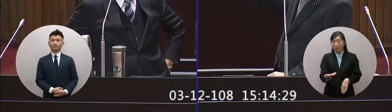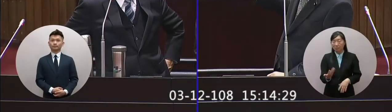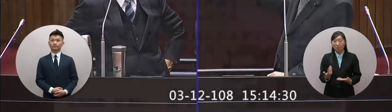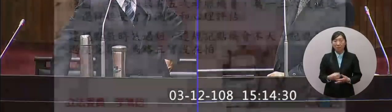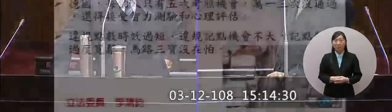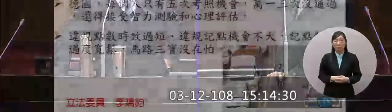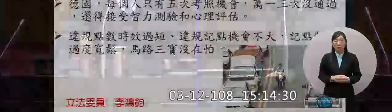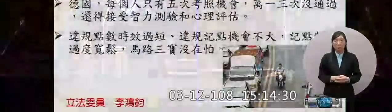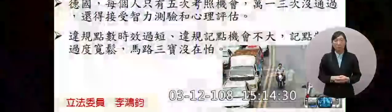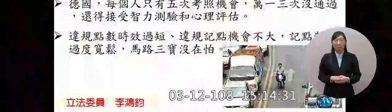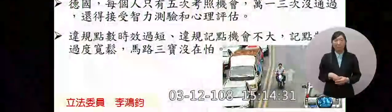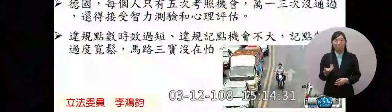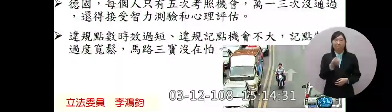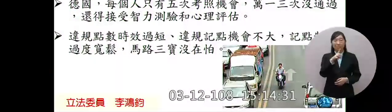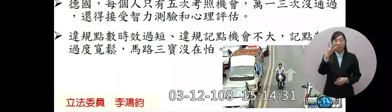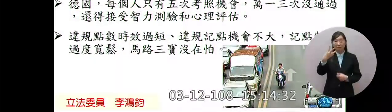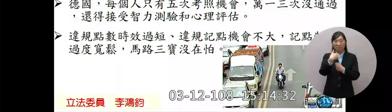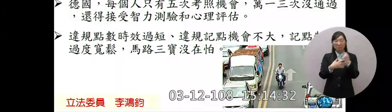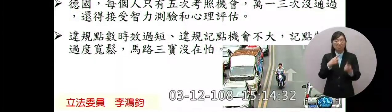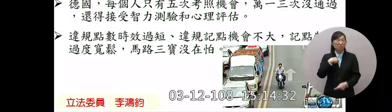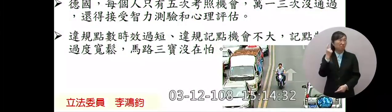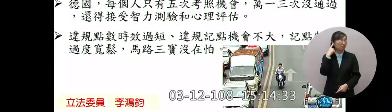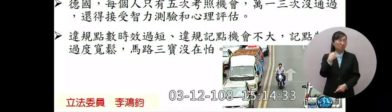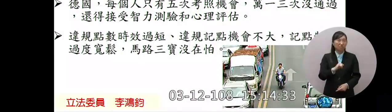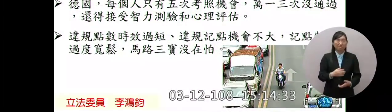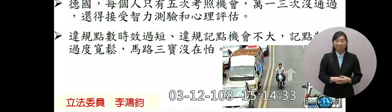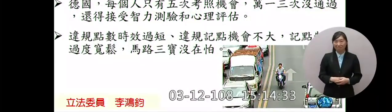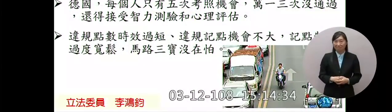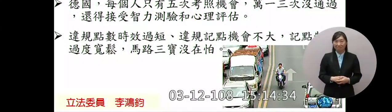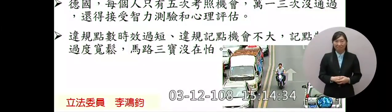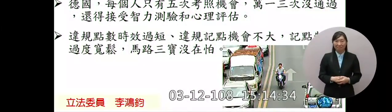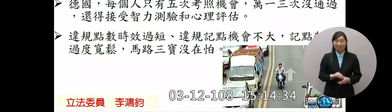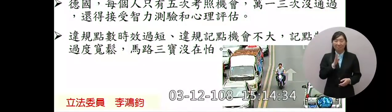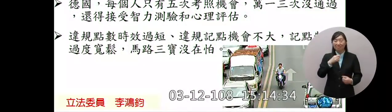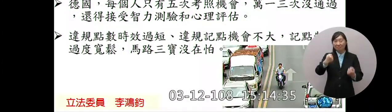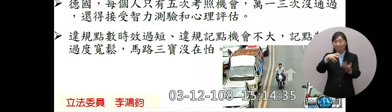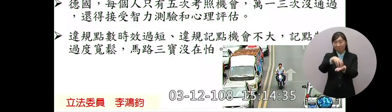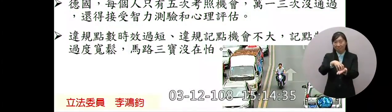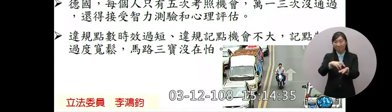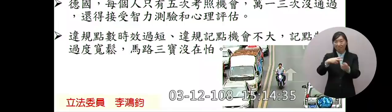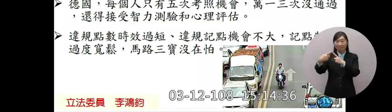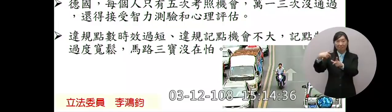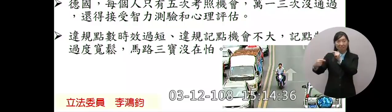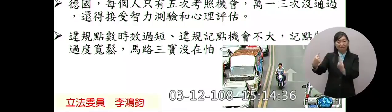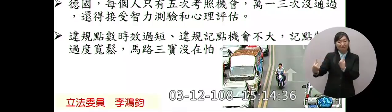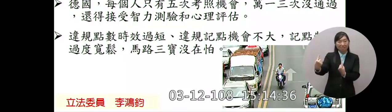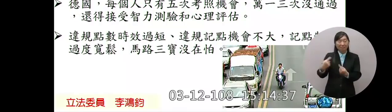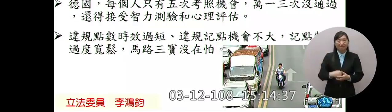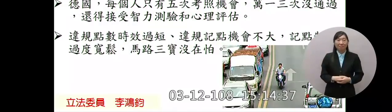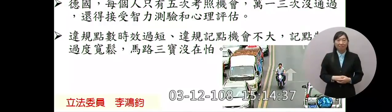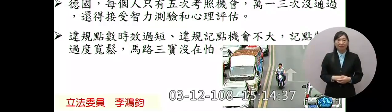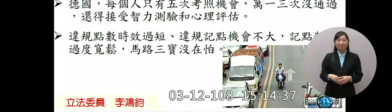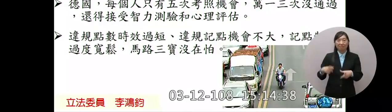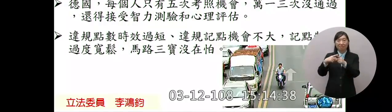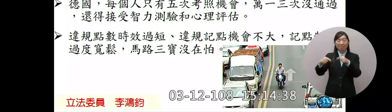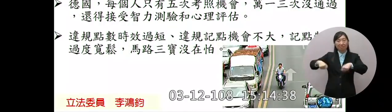哈，当然我们讲三宝是比较不好听的，可是。我们的驾照如果跟日本来比，日本的